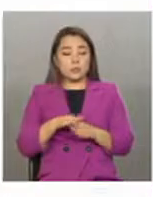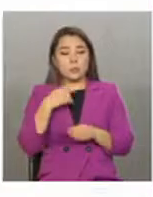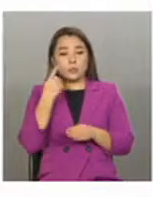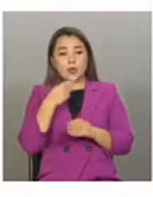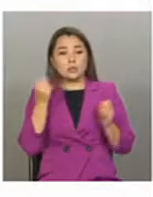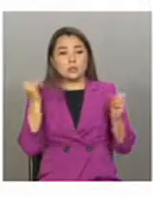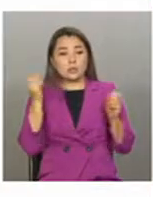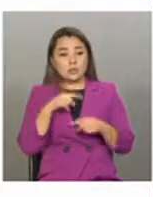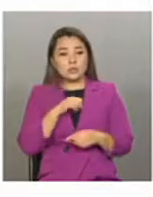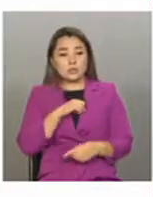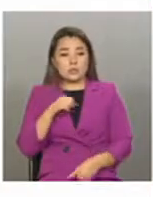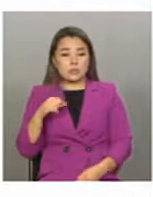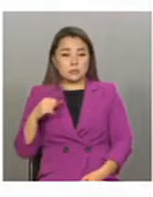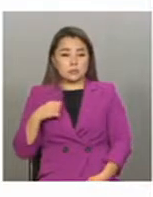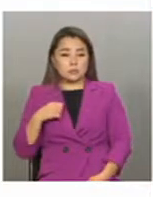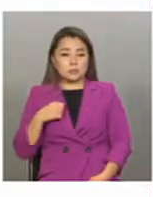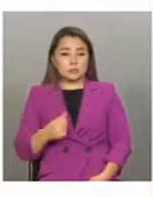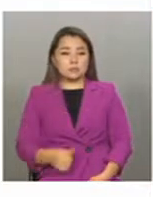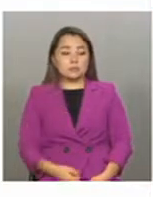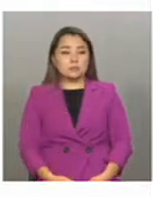анықтаңыз.